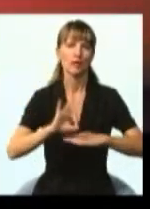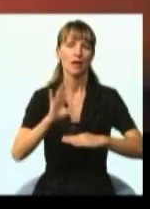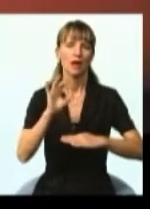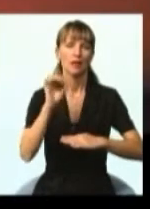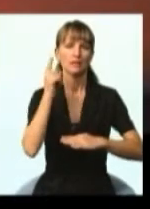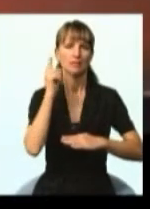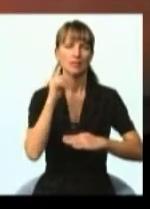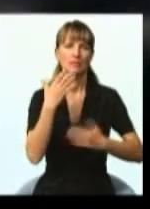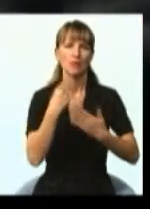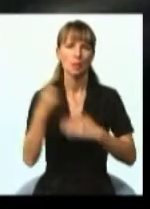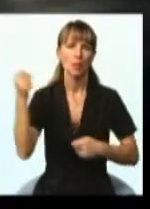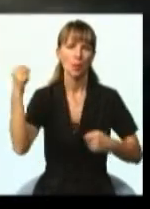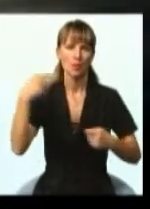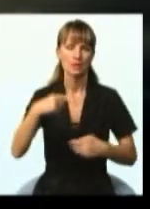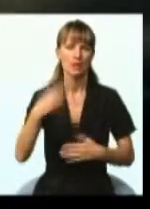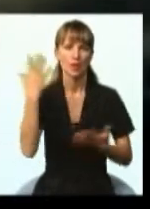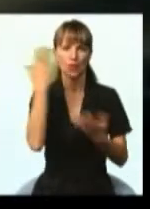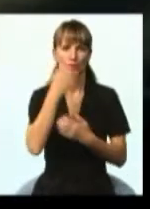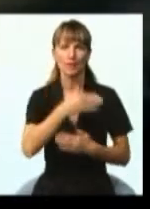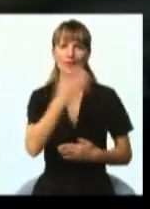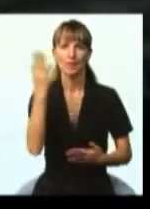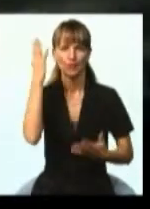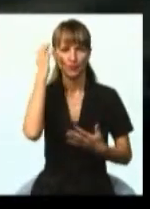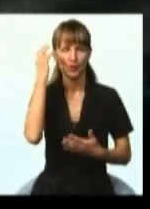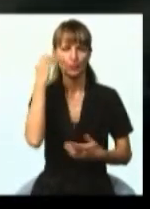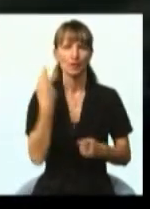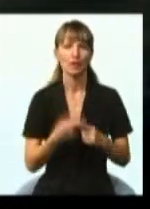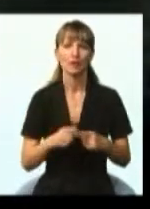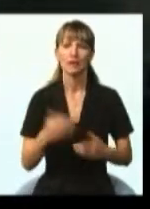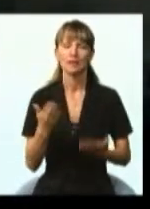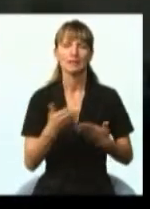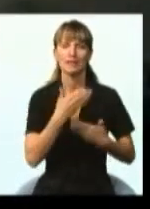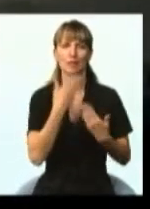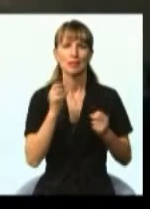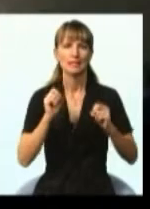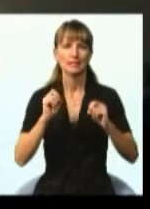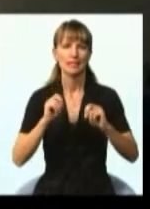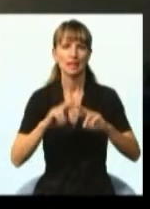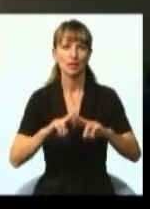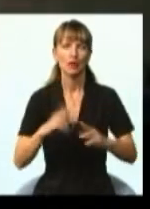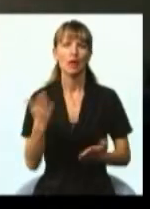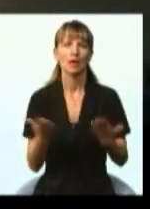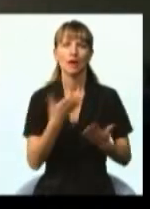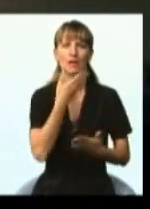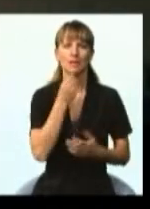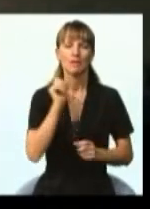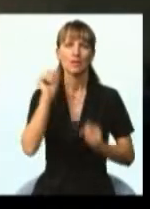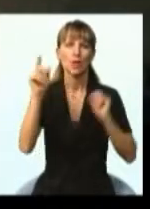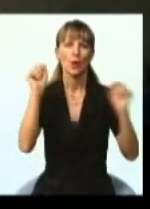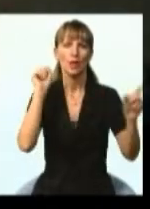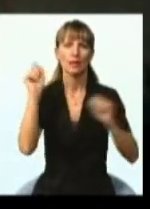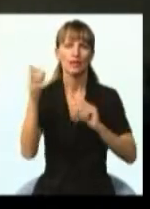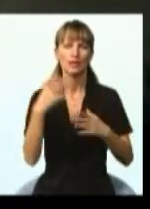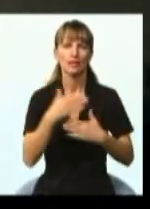його своїми промінцями. Вночі небо чорне. Це якщо немає зірочок. А яке красиве зоряне небо,